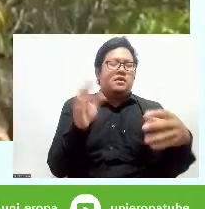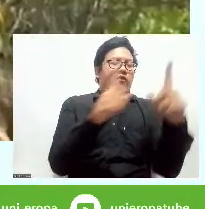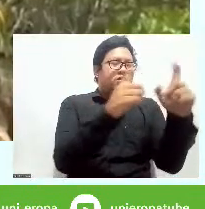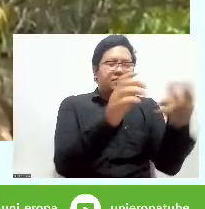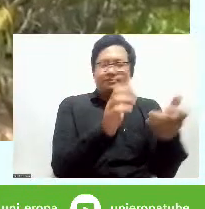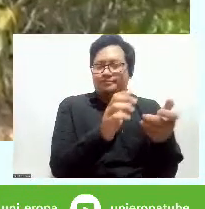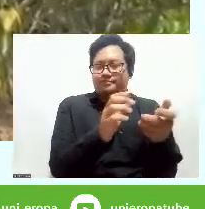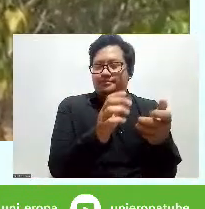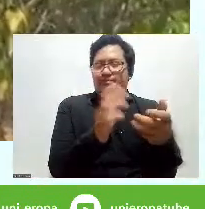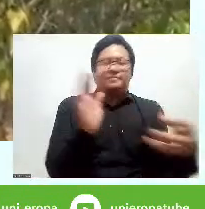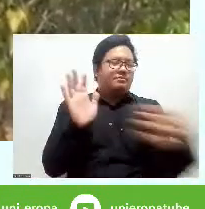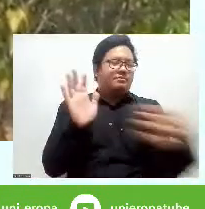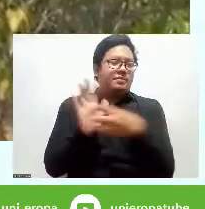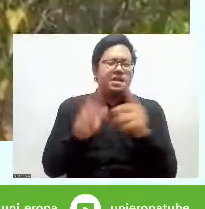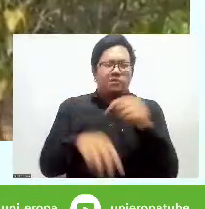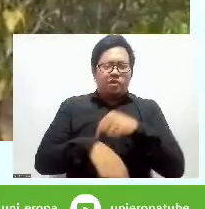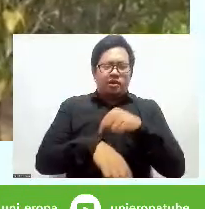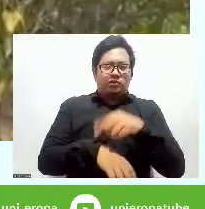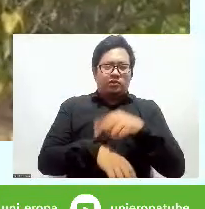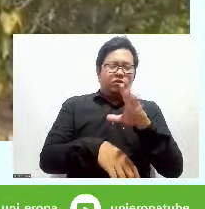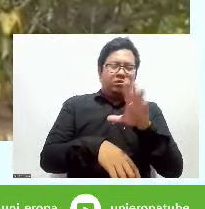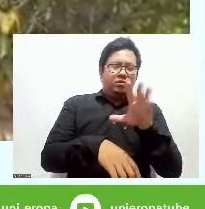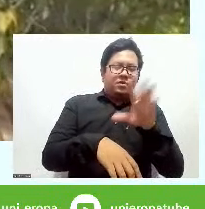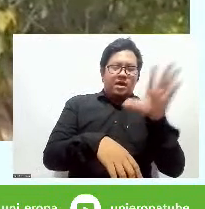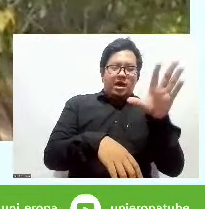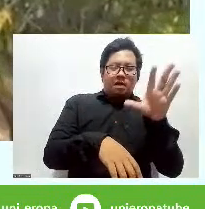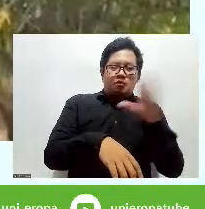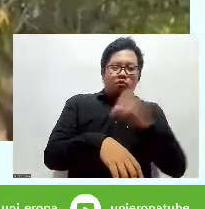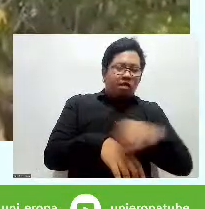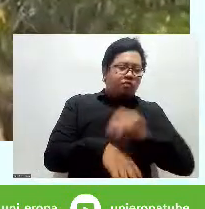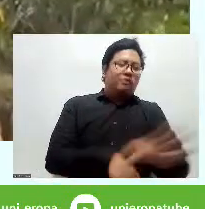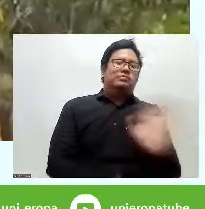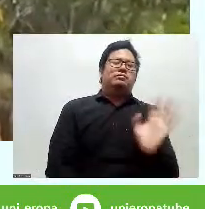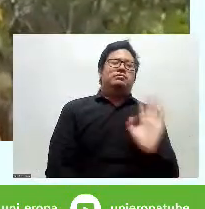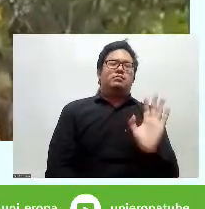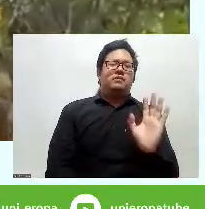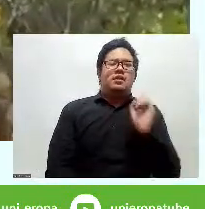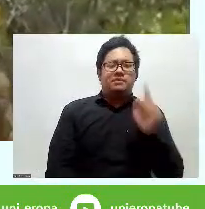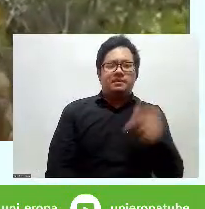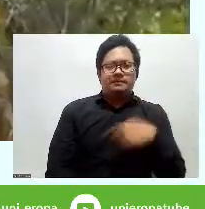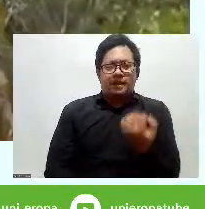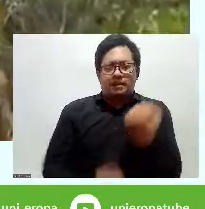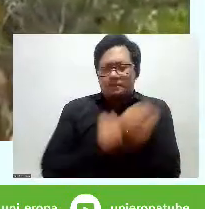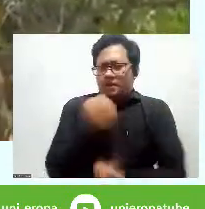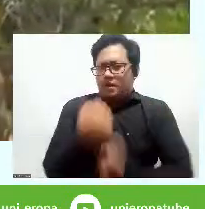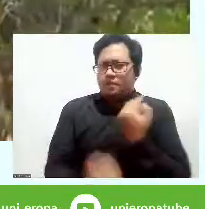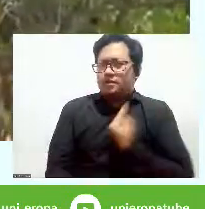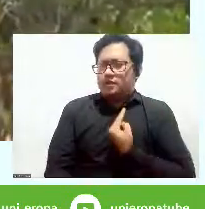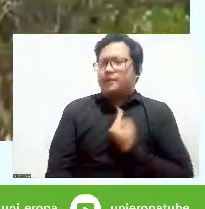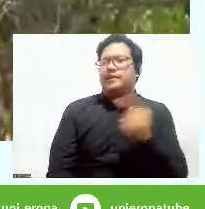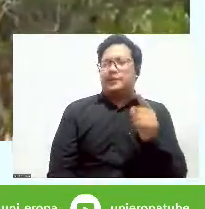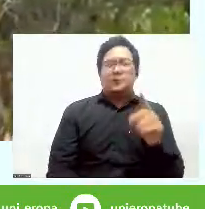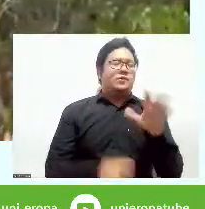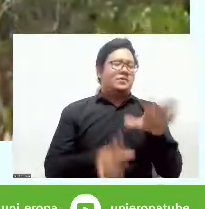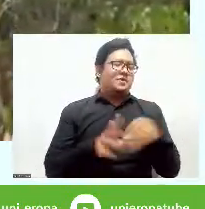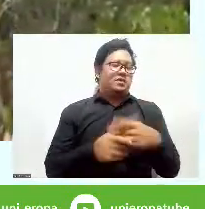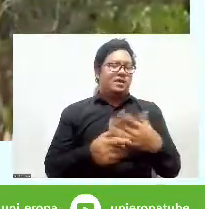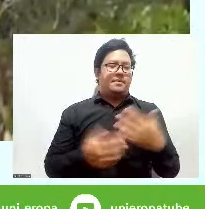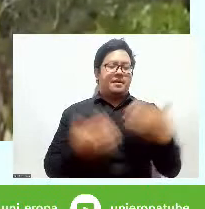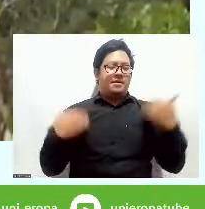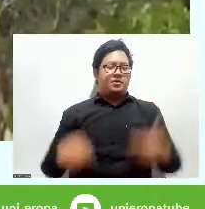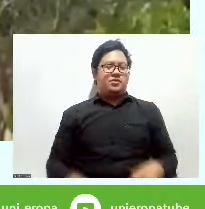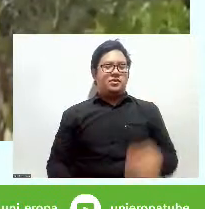sekalian Kenapa karena itu dilakukan didalam diri kita sendiri dan itu sebuah kewajiban manusia menjaga lingkungannya